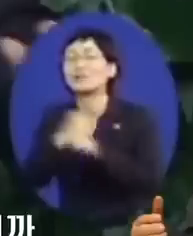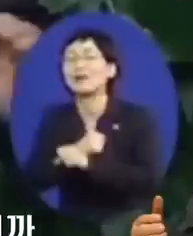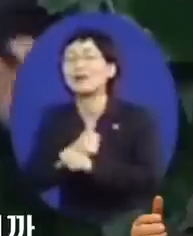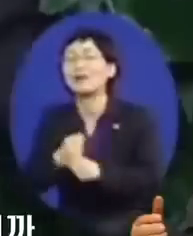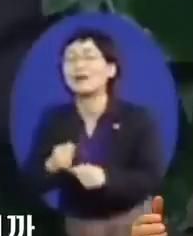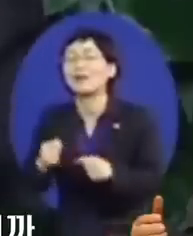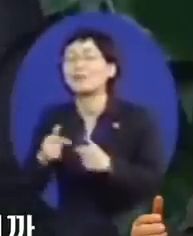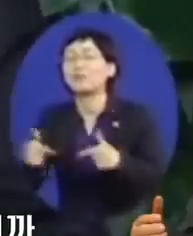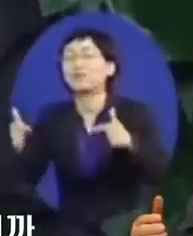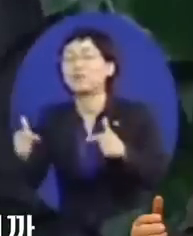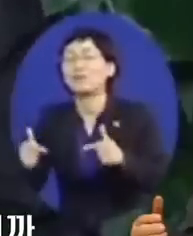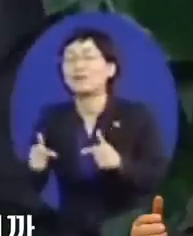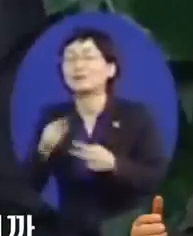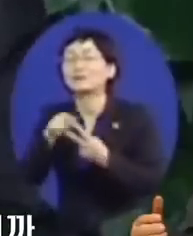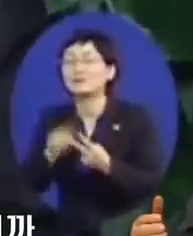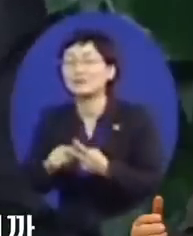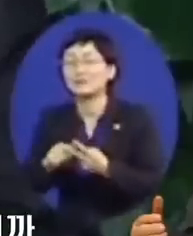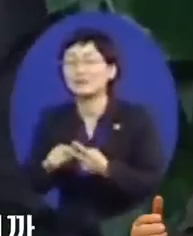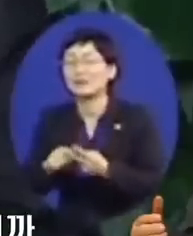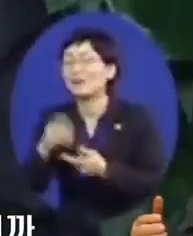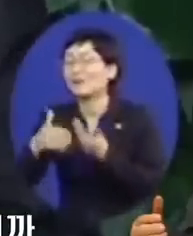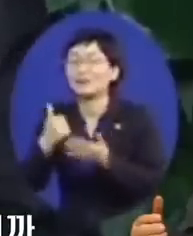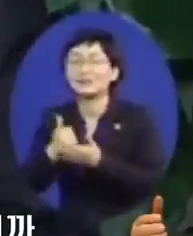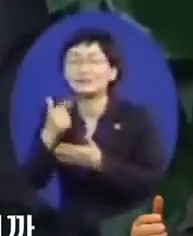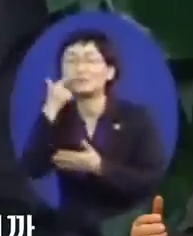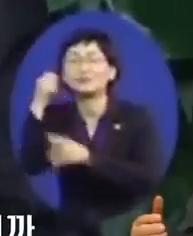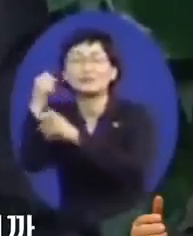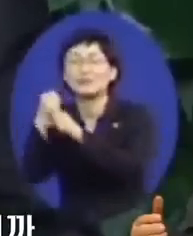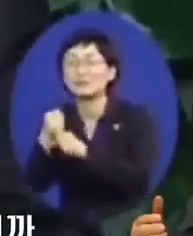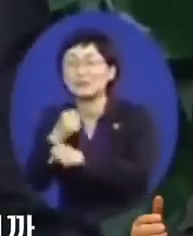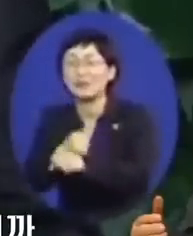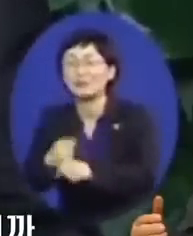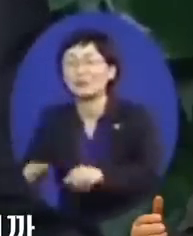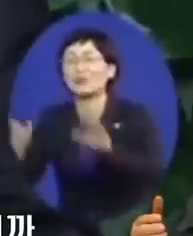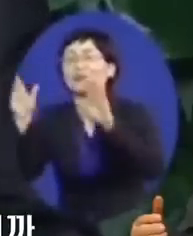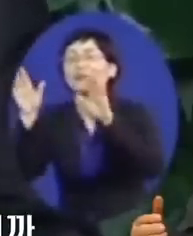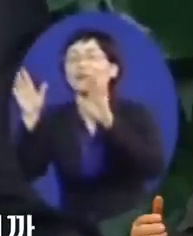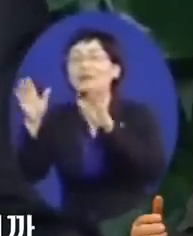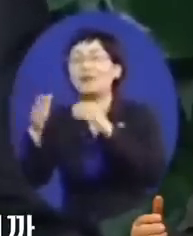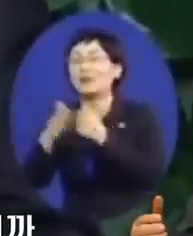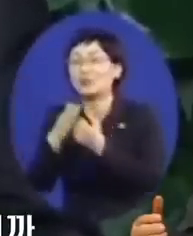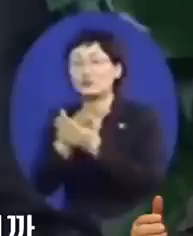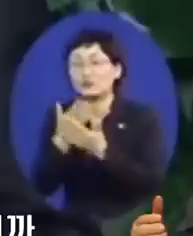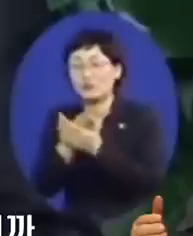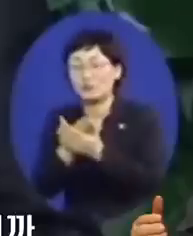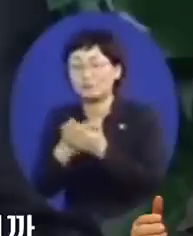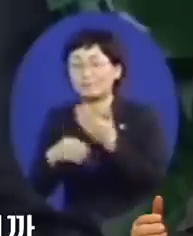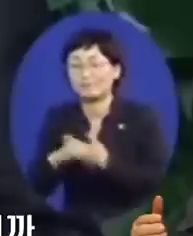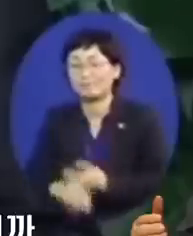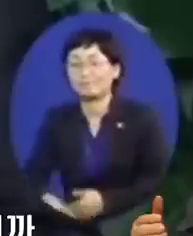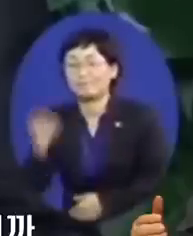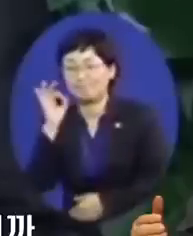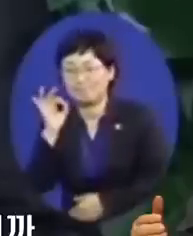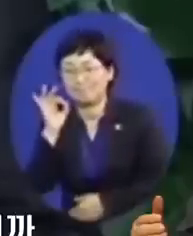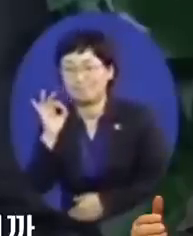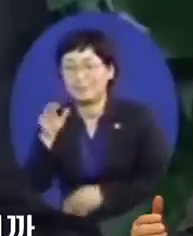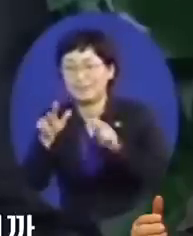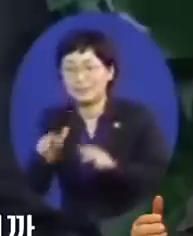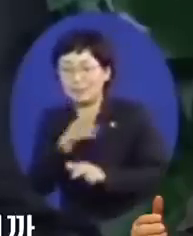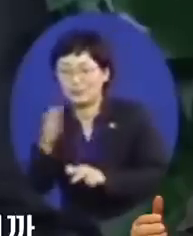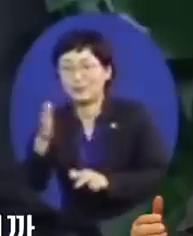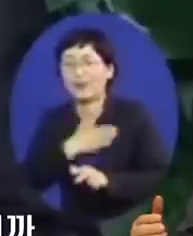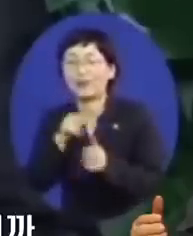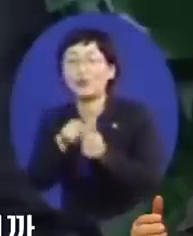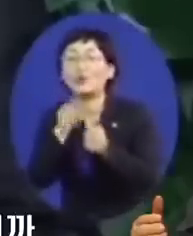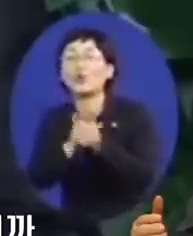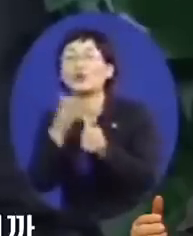성하든지 쇠하든지 천부에게 의지합니다. 손 들고 오니 도와주십시오. 그러면 뭐냐, 이제부터 내 시작이다. 내가 이렇게 사는 걸